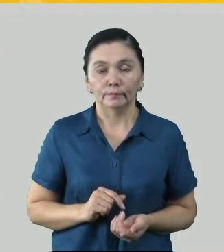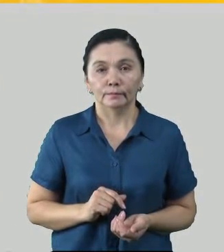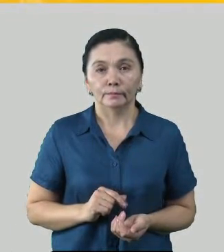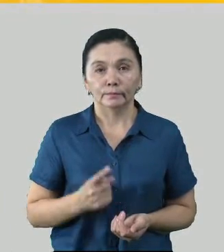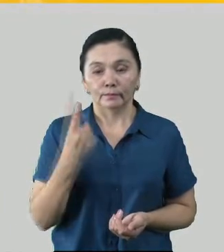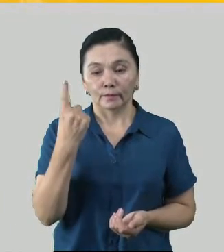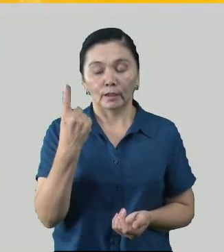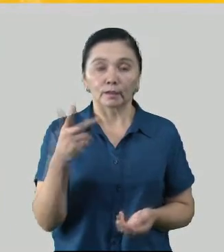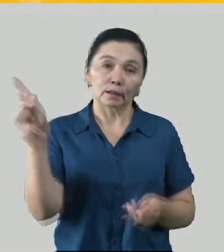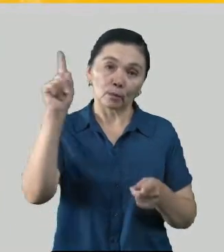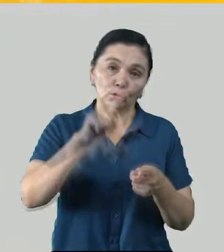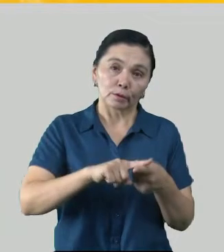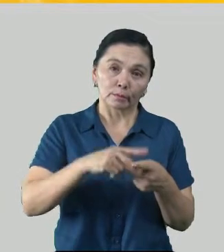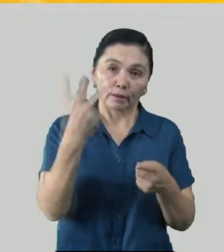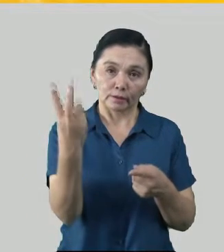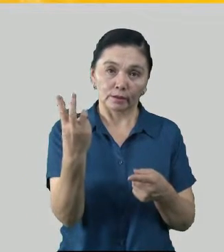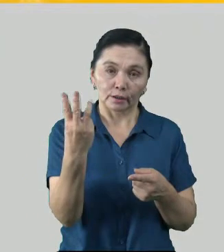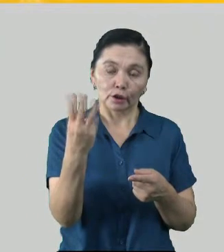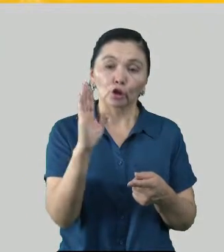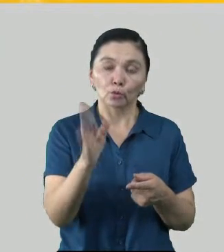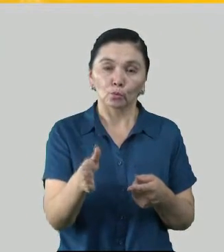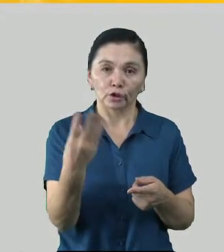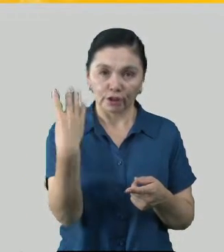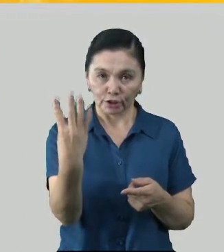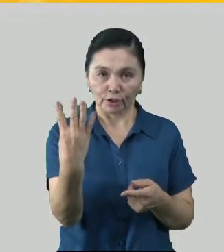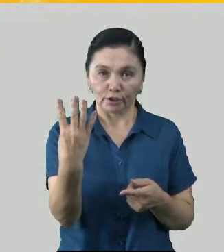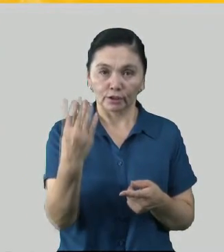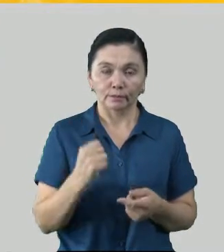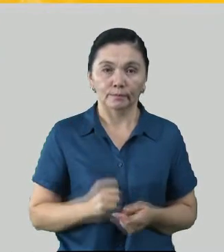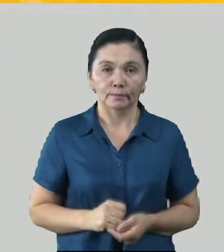К одному прибавить 3 будет 4.